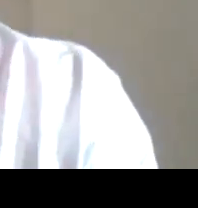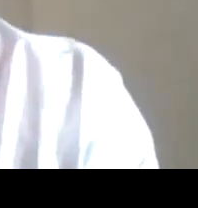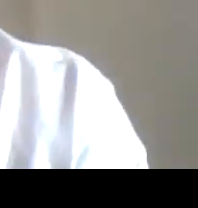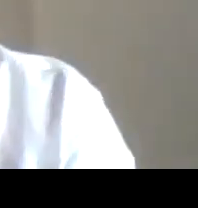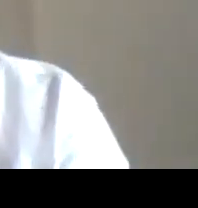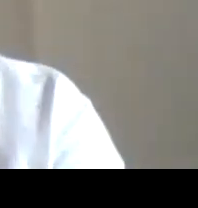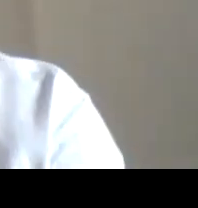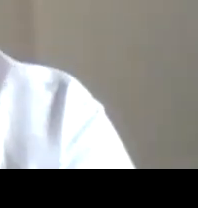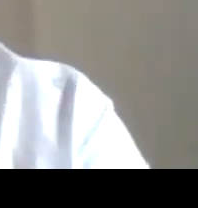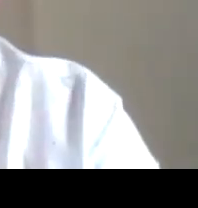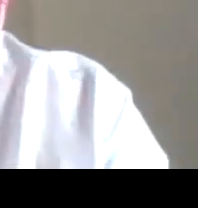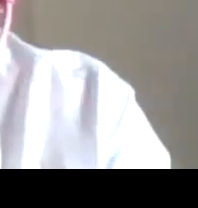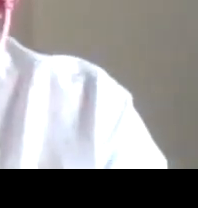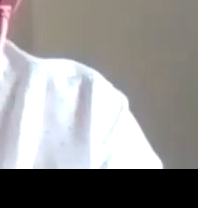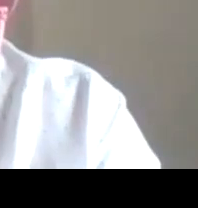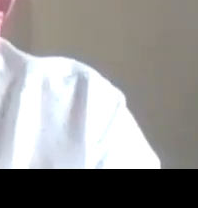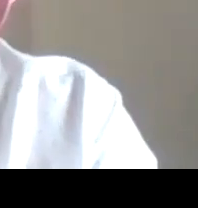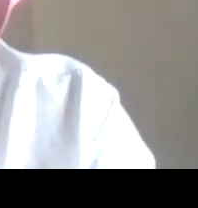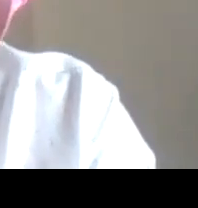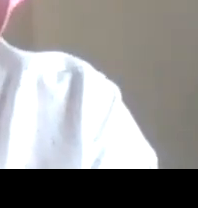learn English? Yes, I like to learn